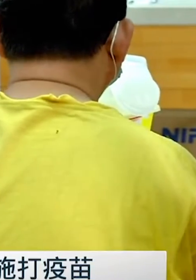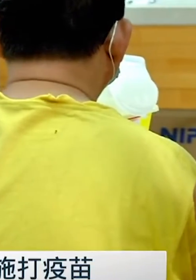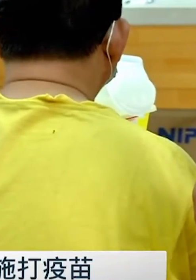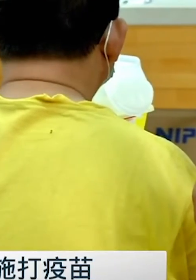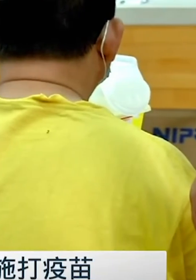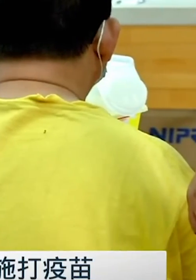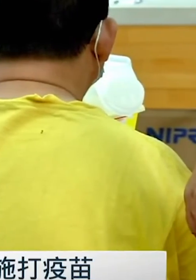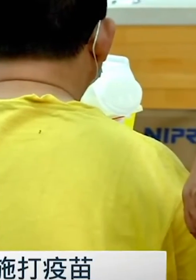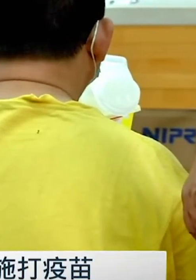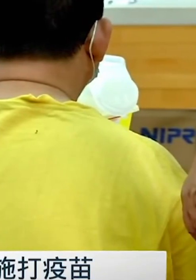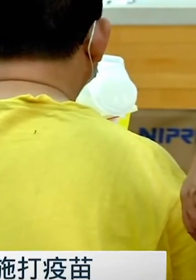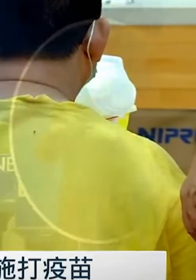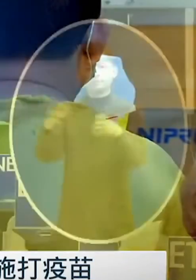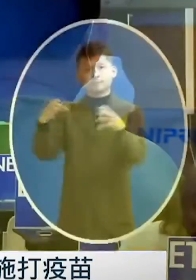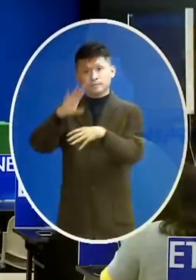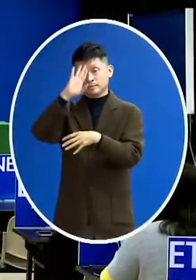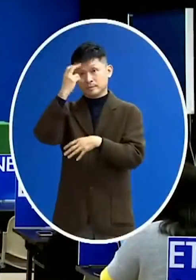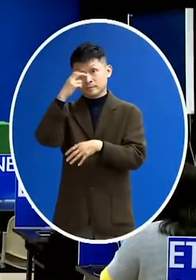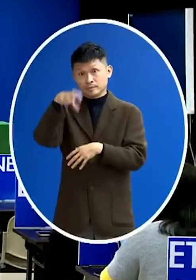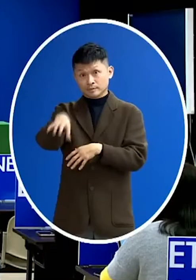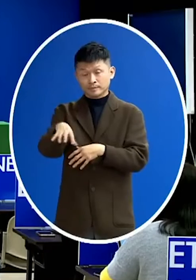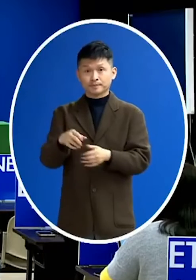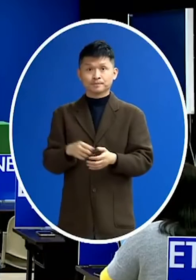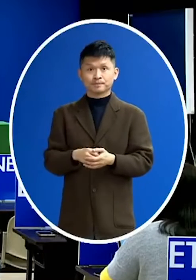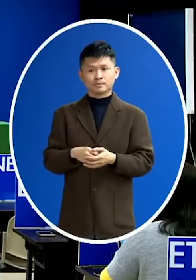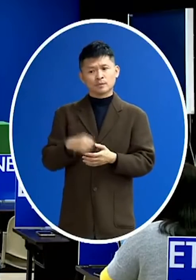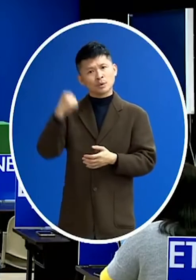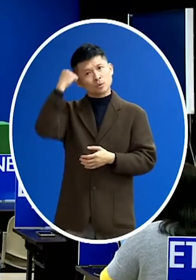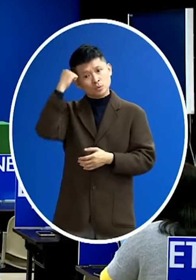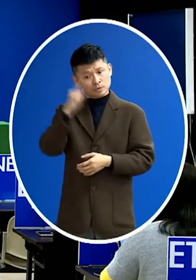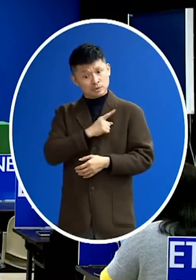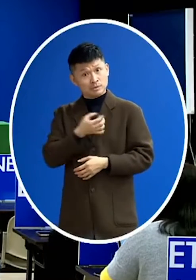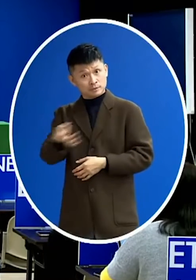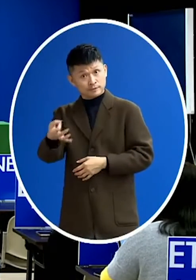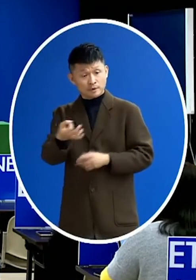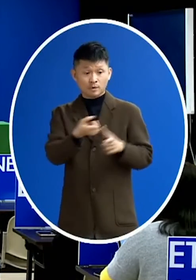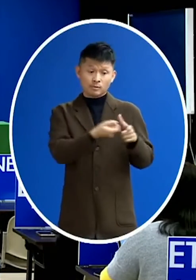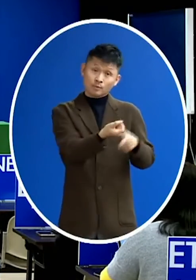尽快预约施打。原视新闻 UMAS 李福伦台北市采访报道。